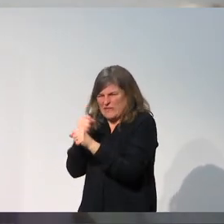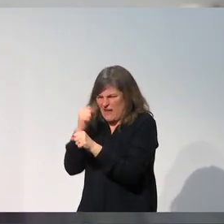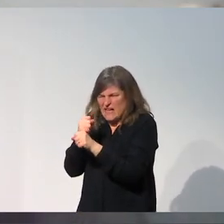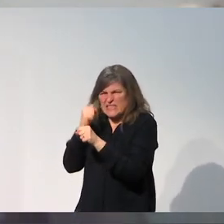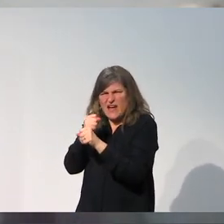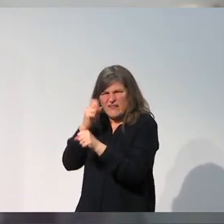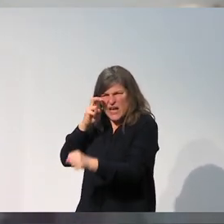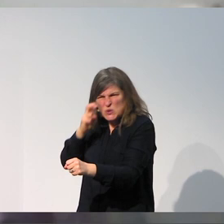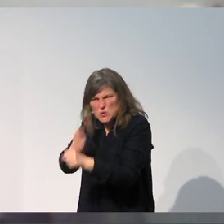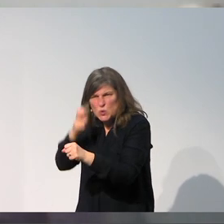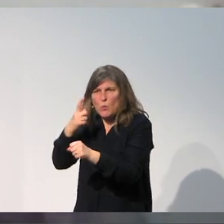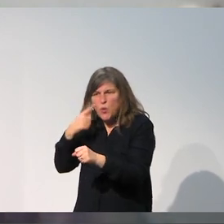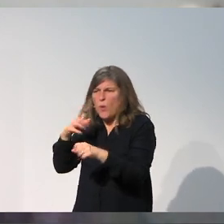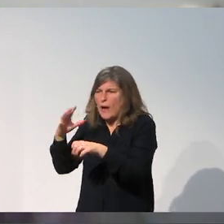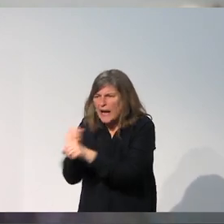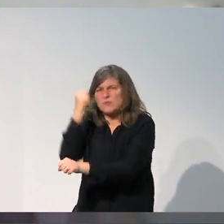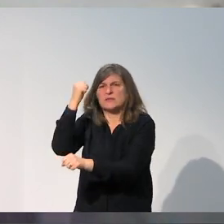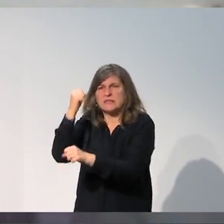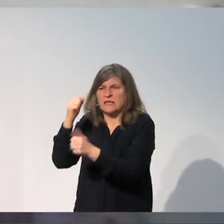pour pouvoir sortir une pomme de terre